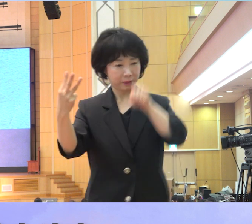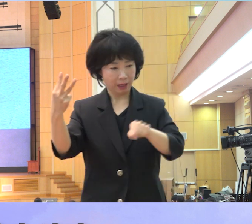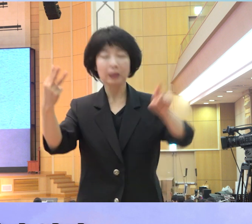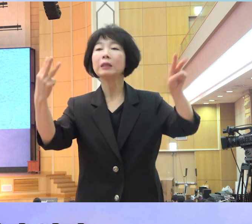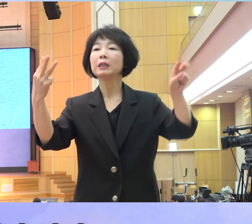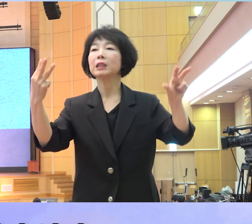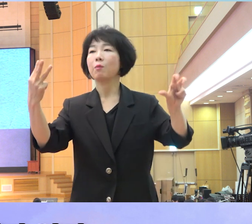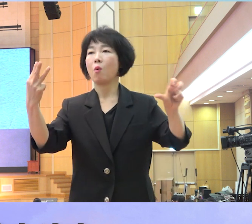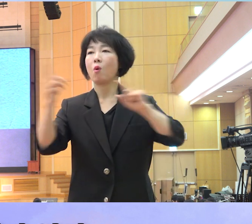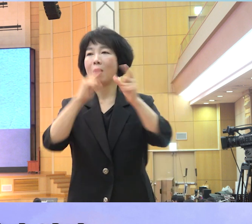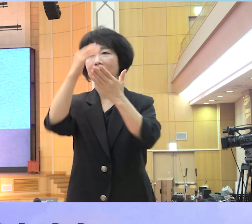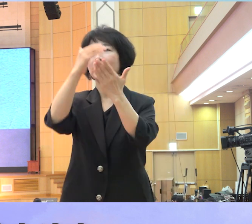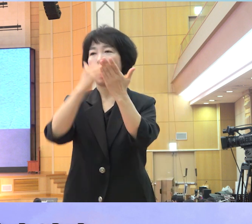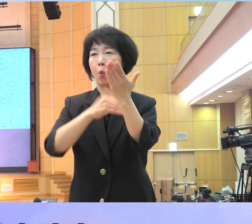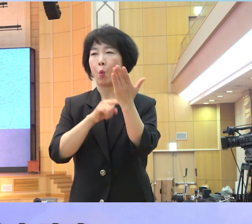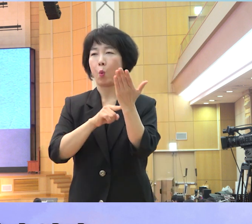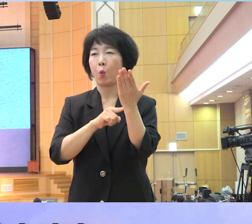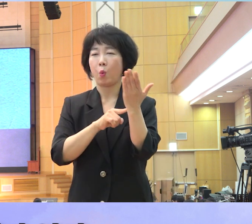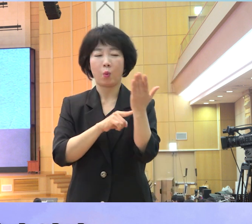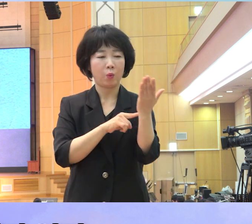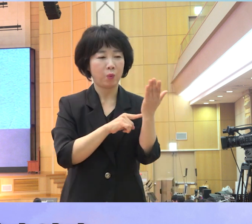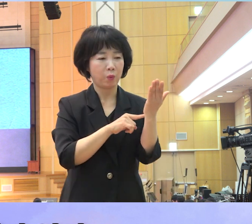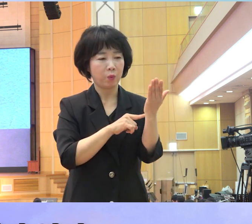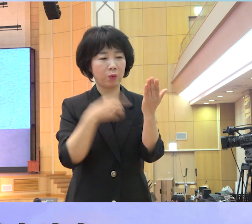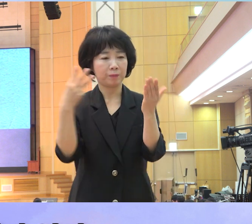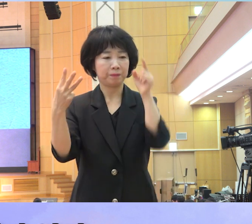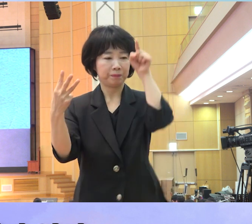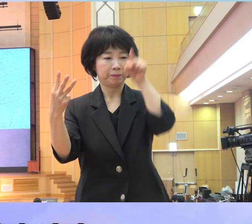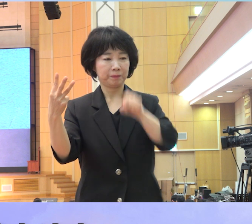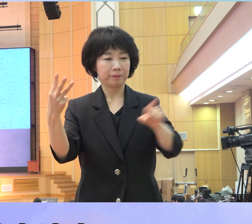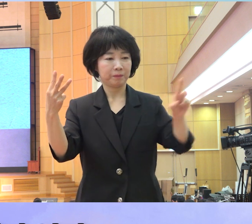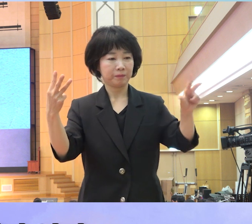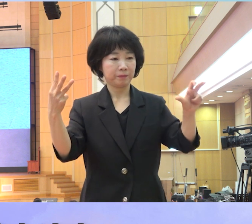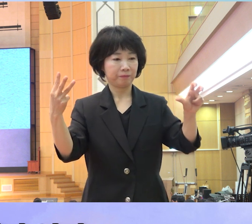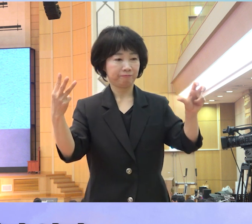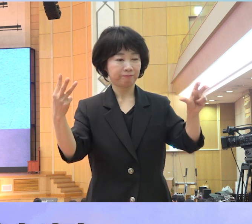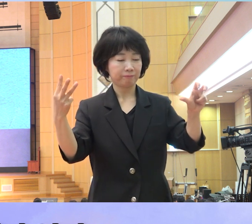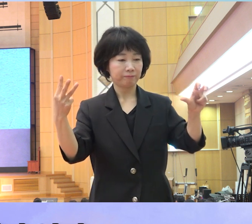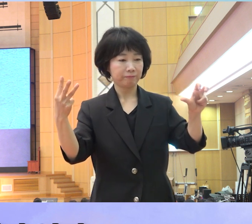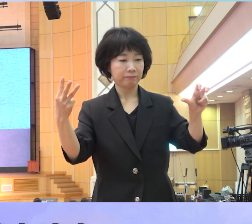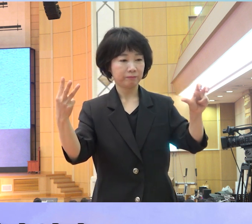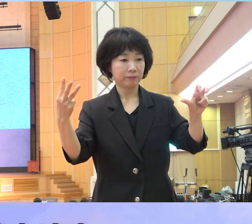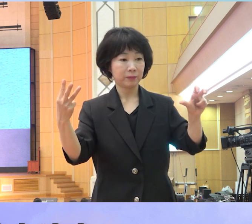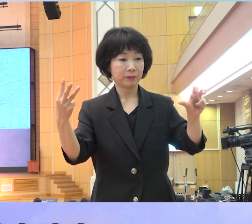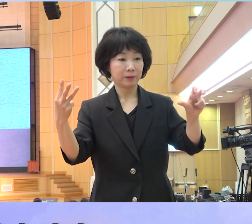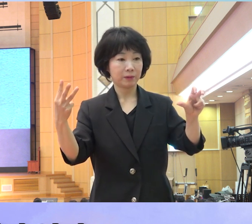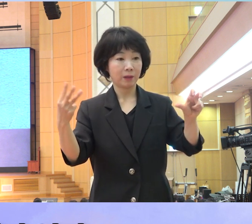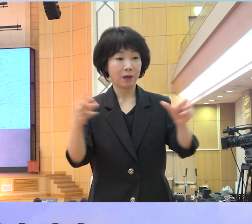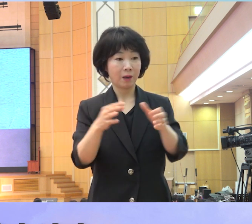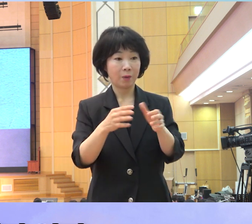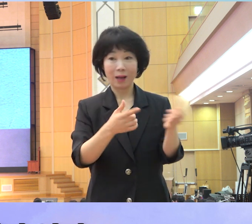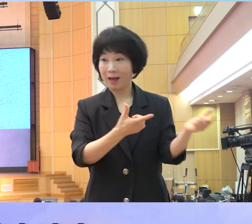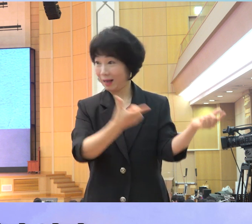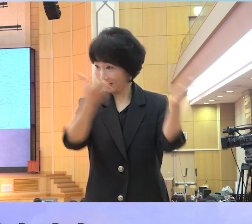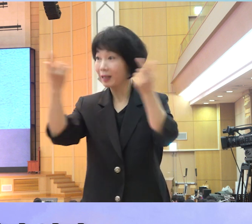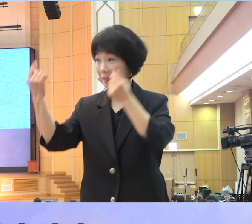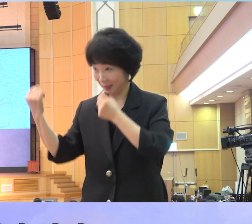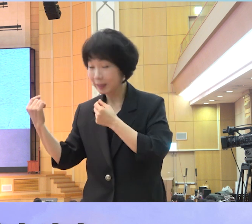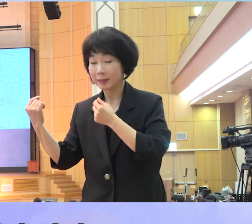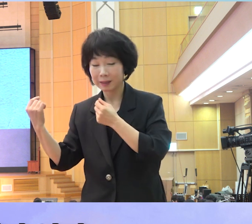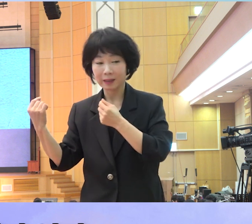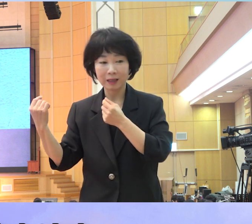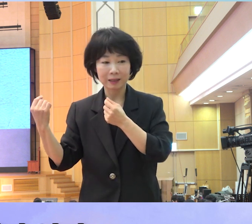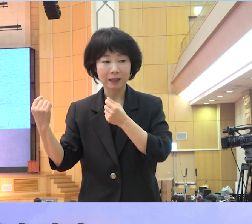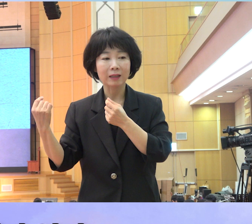25절부터 한번 보겠습니다. 예레미야 애가 3장 25절부터 보실 텐데 오랜만에 우리가 다 같이 두